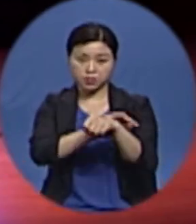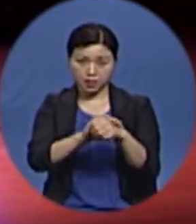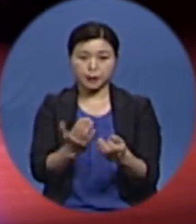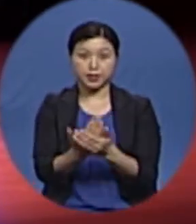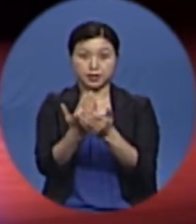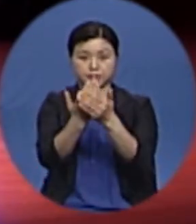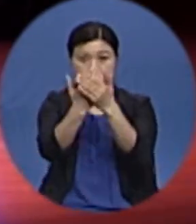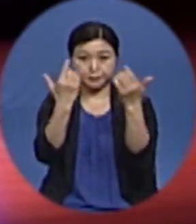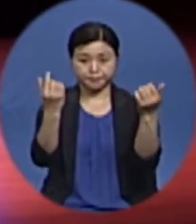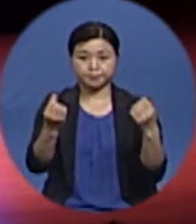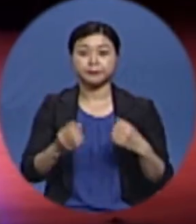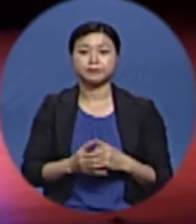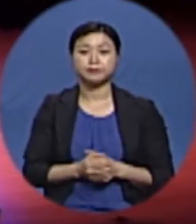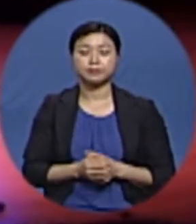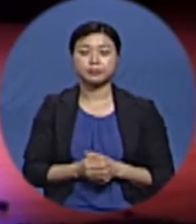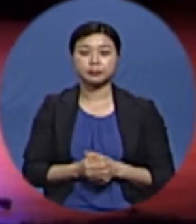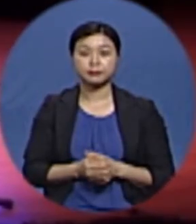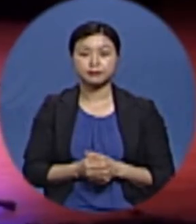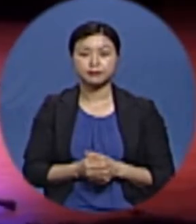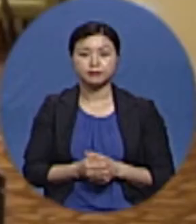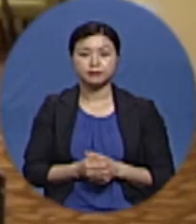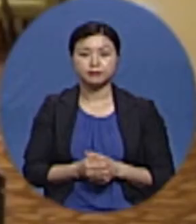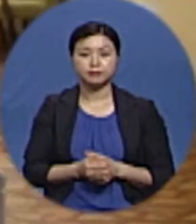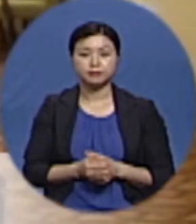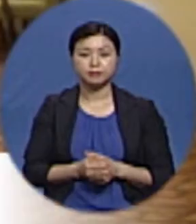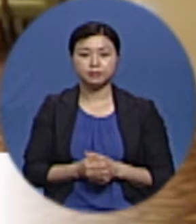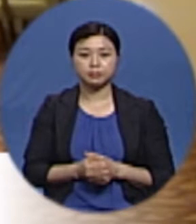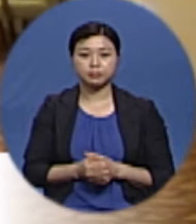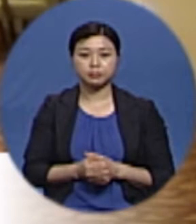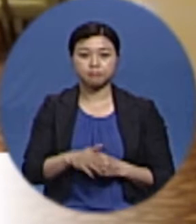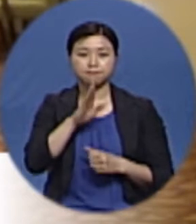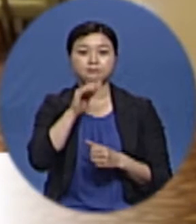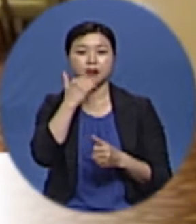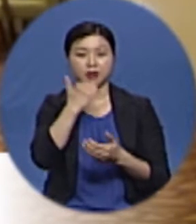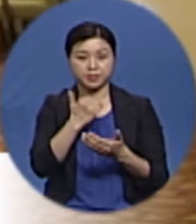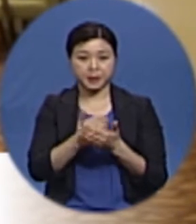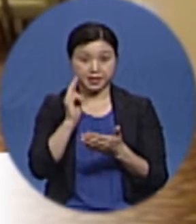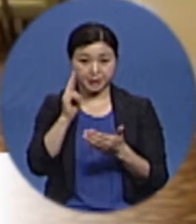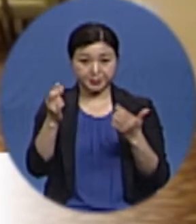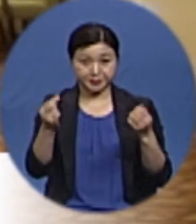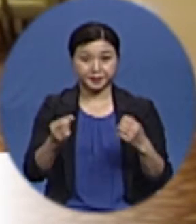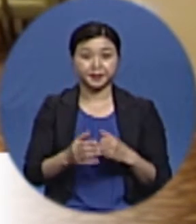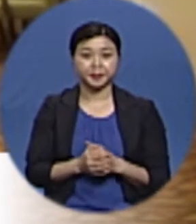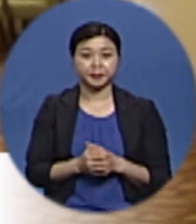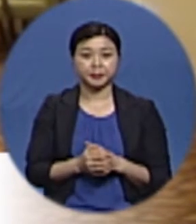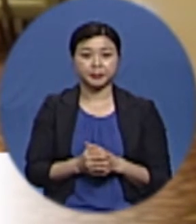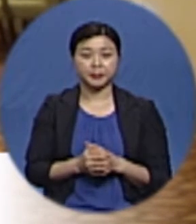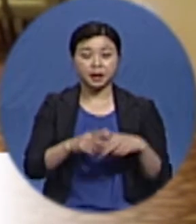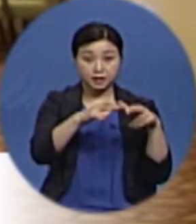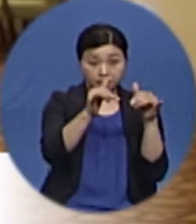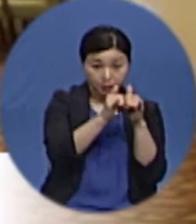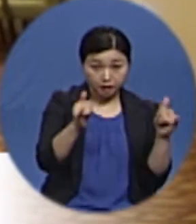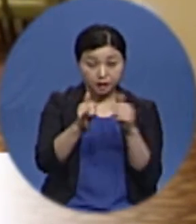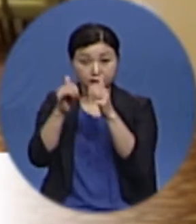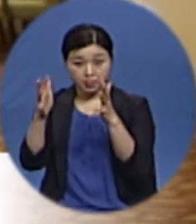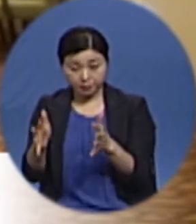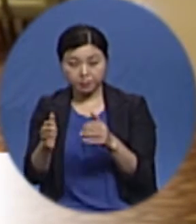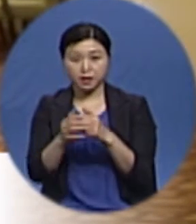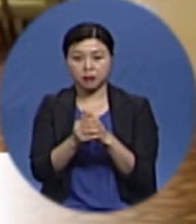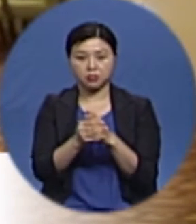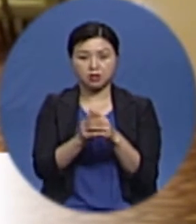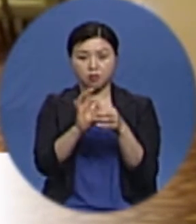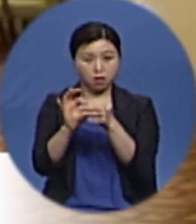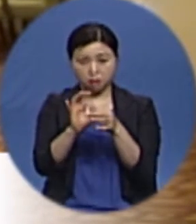페스티벌로 그 입지를 세워가고 있습니다. 너무 감동적이었어요. 장애인과 비장애인의